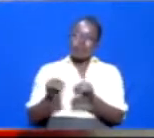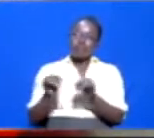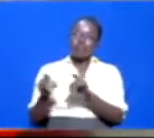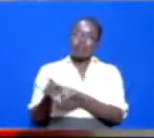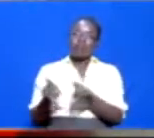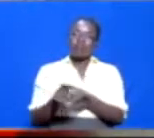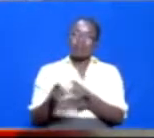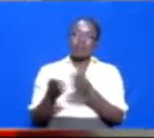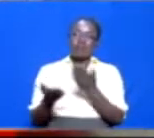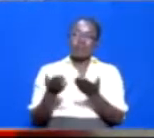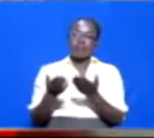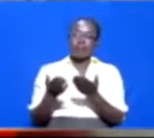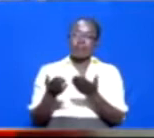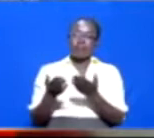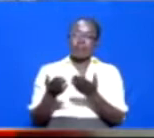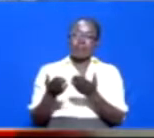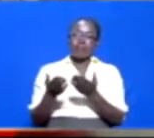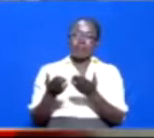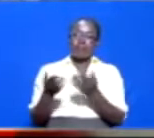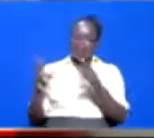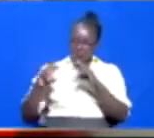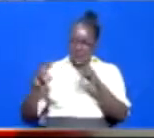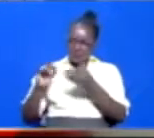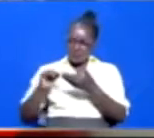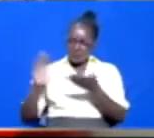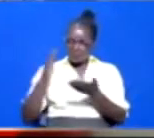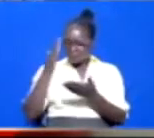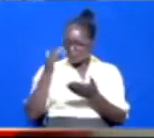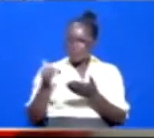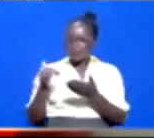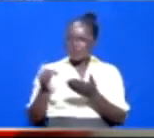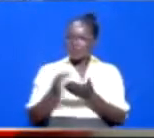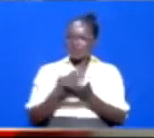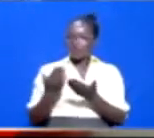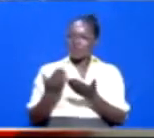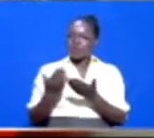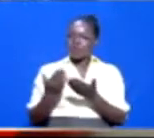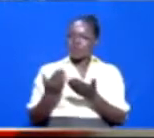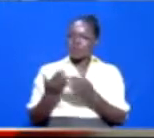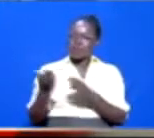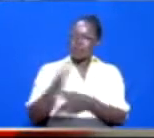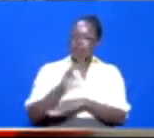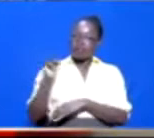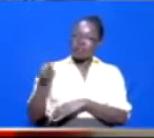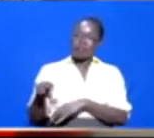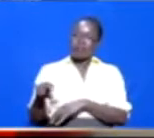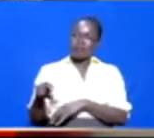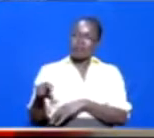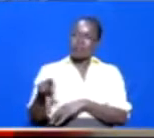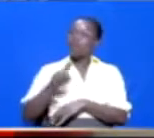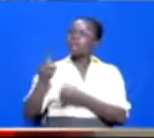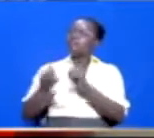inaonekana kwamba hapo wamefanya uchunguzi sana. Mm-hmm. Kwa sababu hata kuna wale ambao walikuwa former MPs wamewauliza